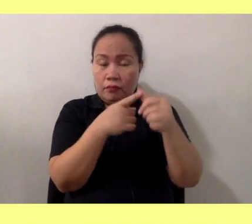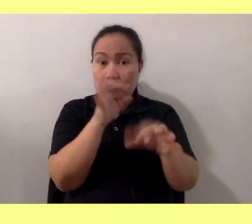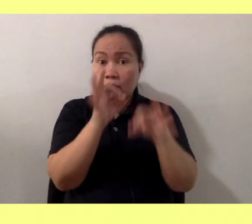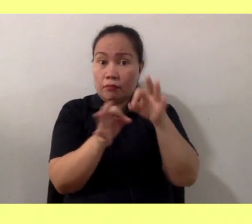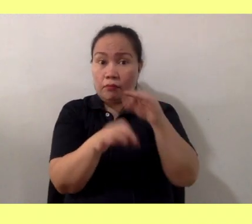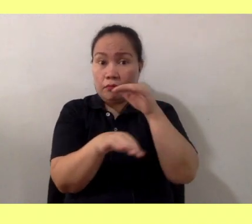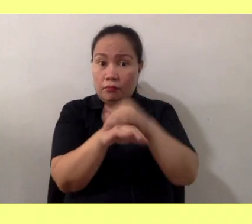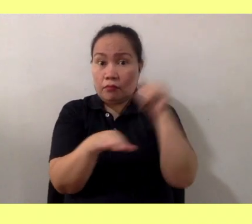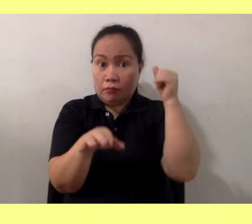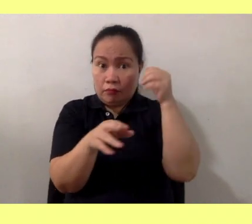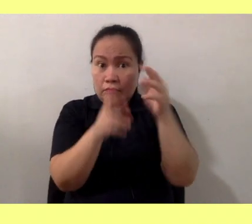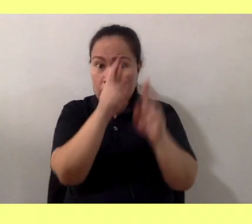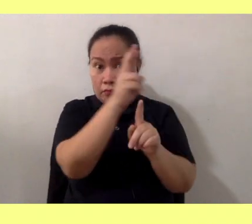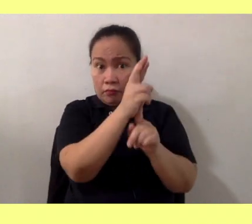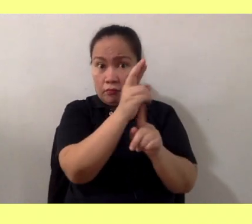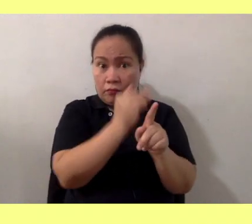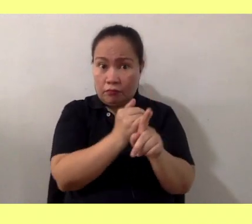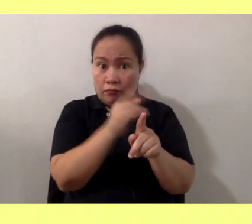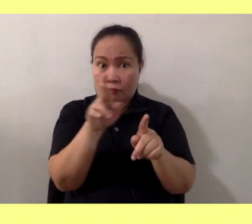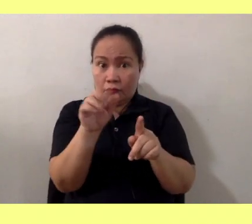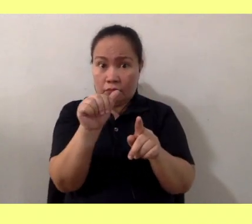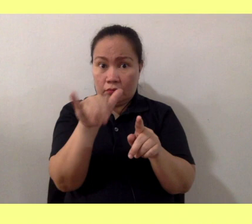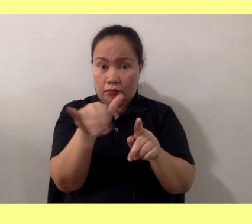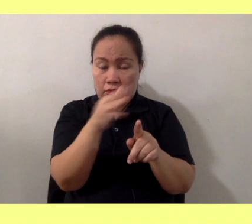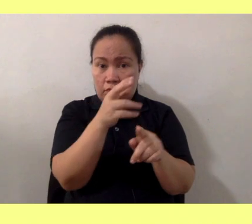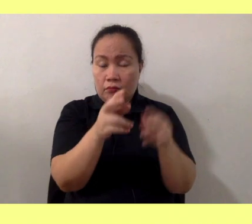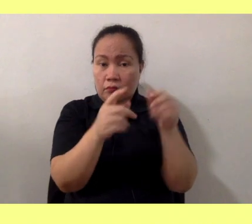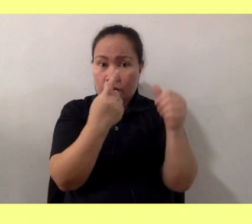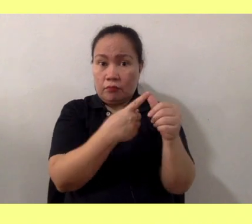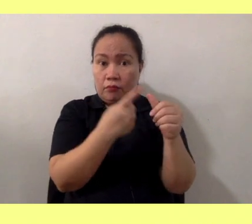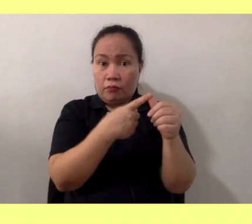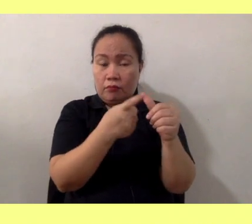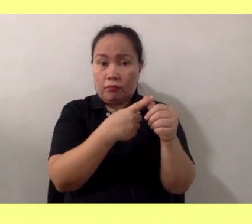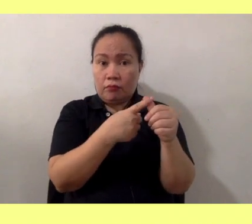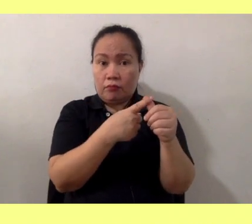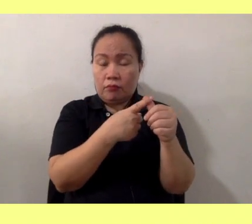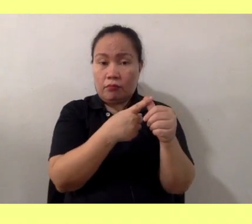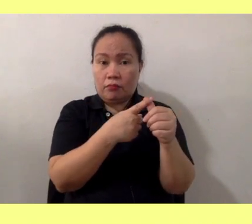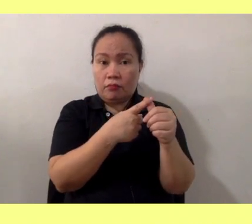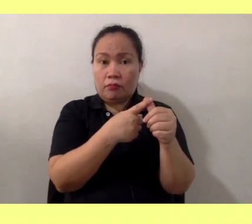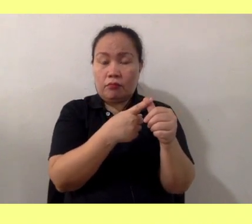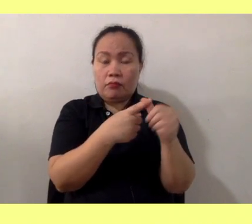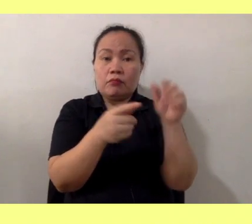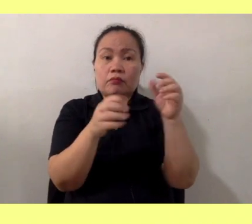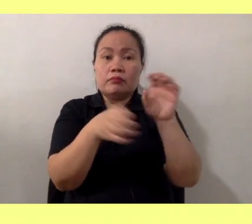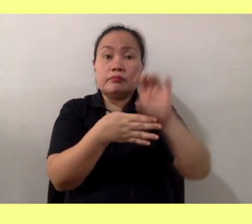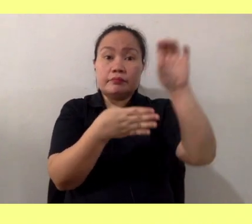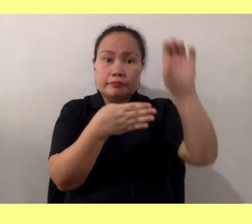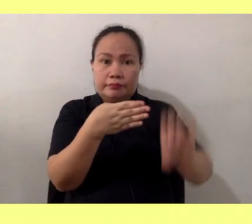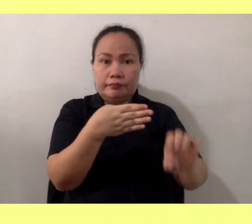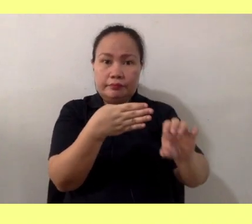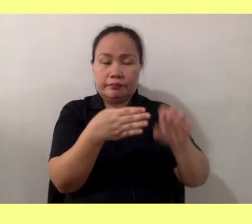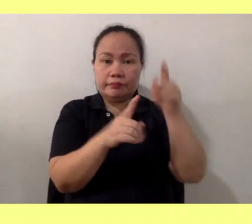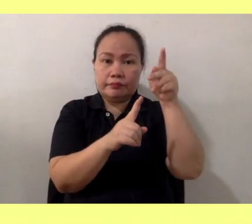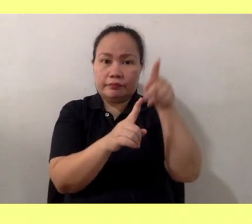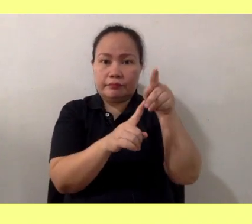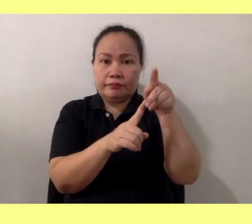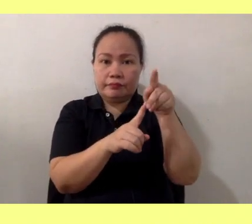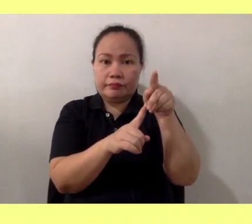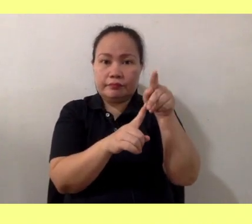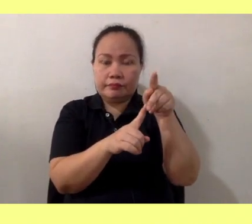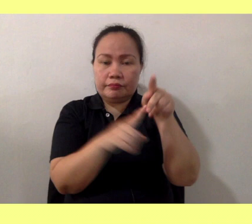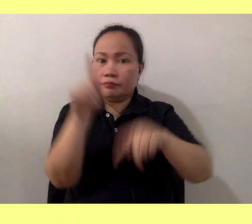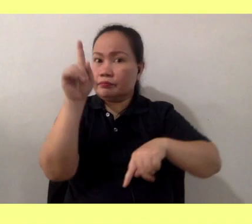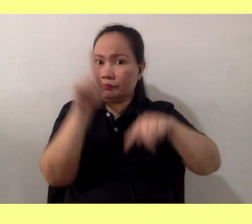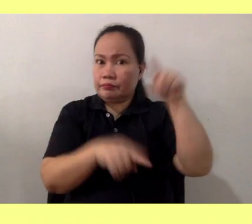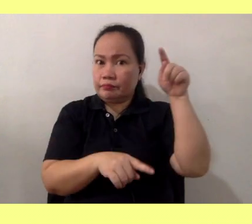tuwing magni-name po tayo ng array natin, ang lagi po nating uunahin ay yung endpoint. Hindi po natin siya